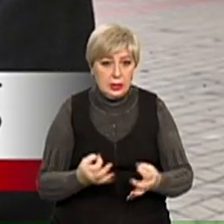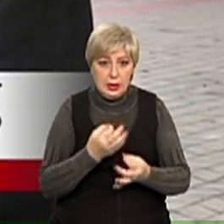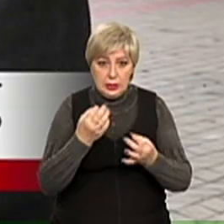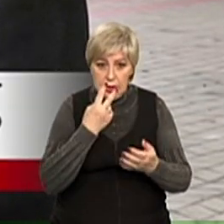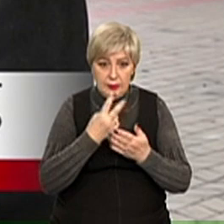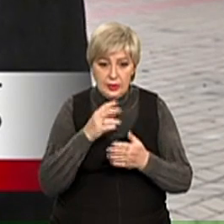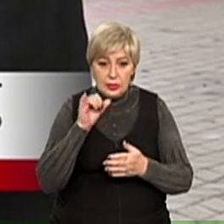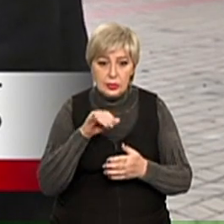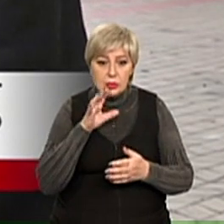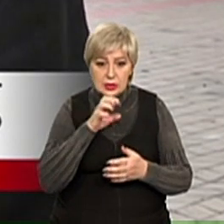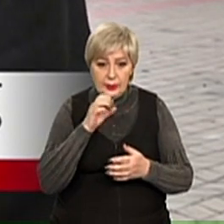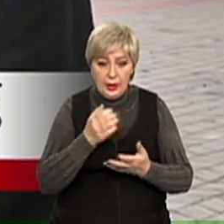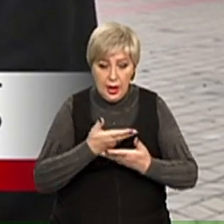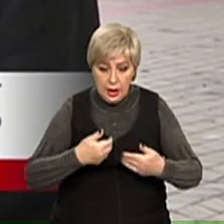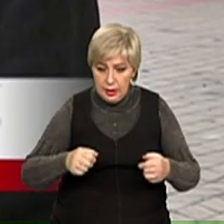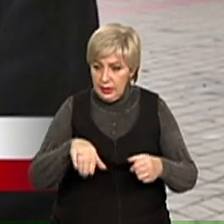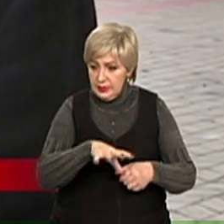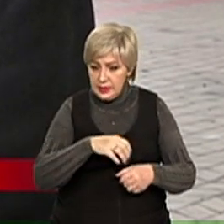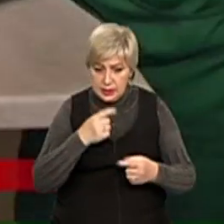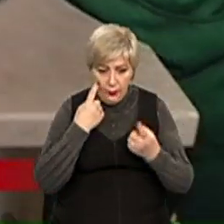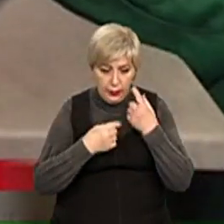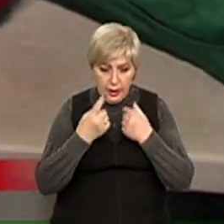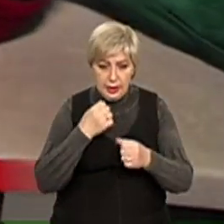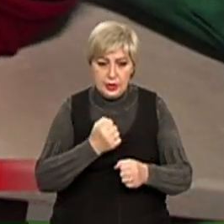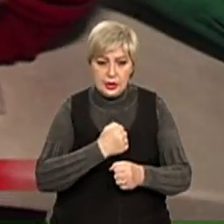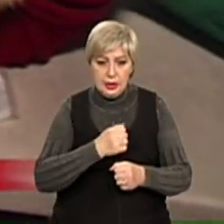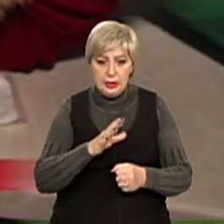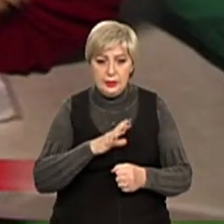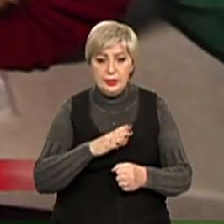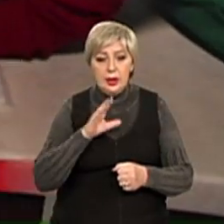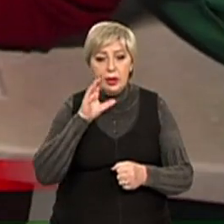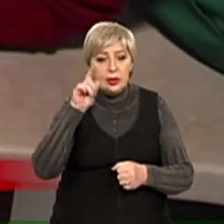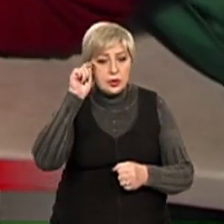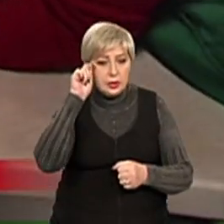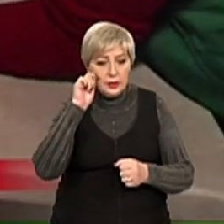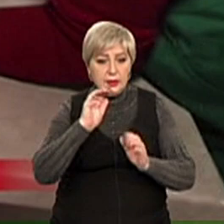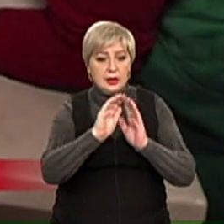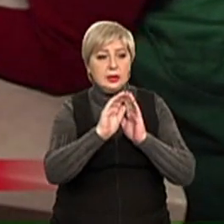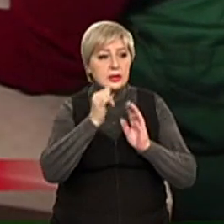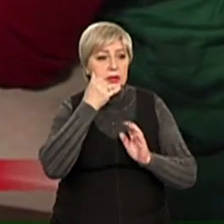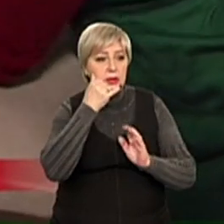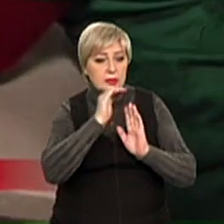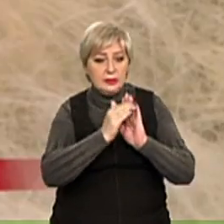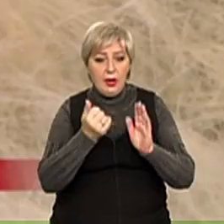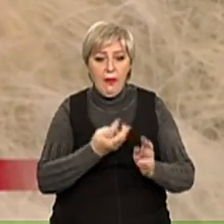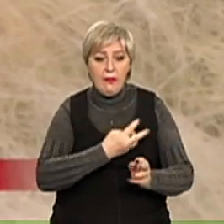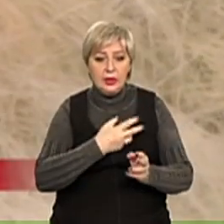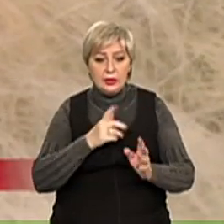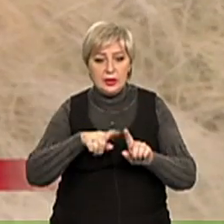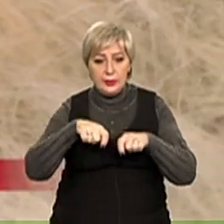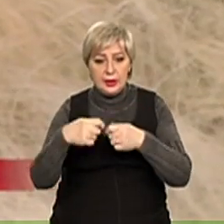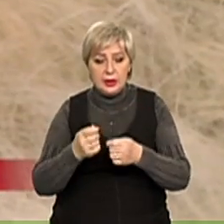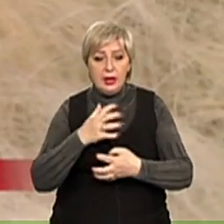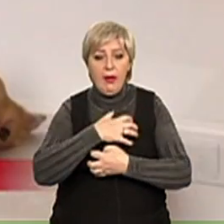собак. От. Ну і ми плакали, тому що жалко було. Чоловік зателефонував волонтерам та негайно передав скаліченого